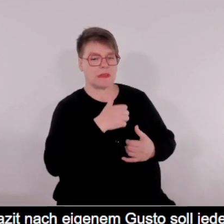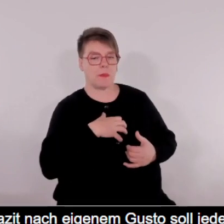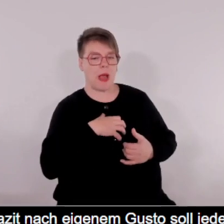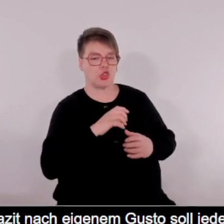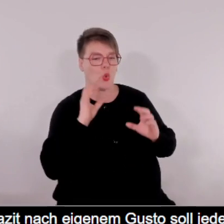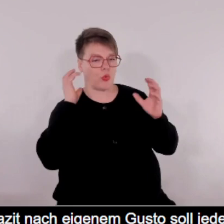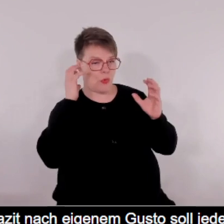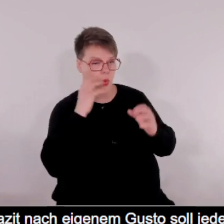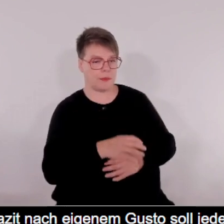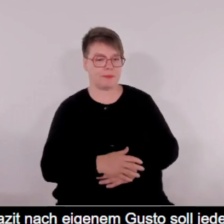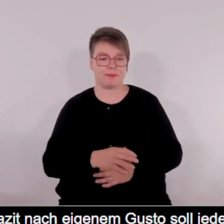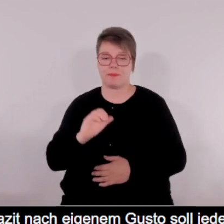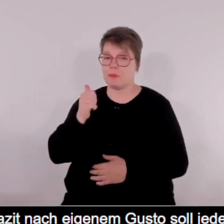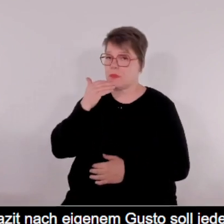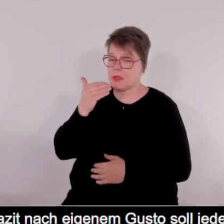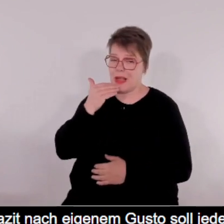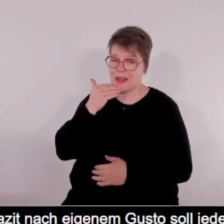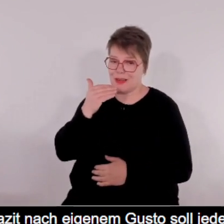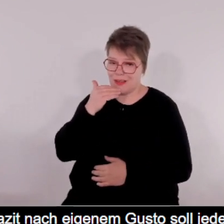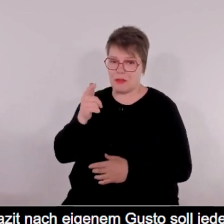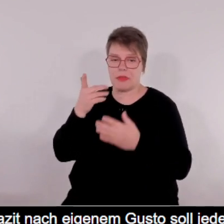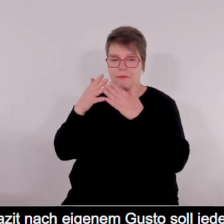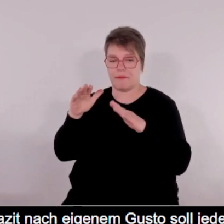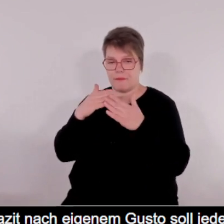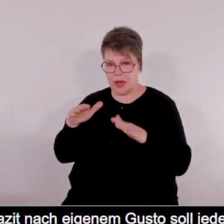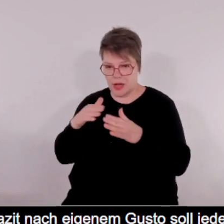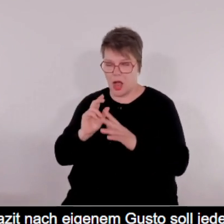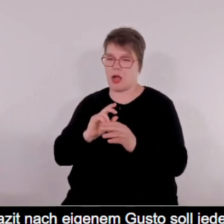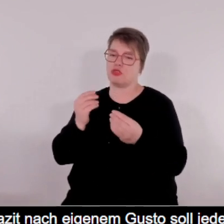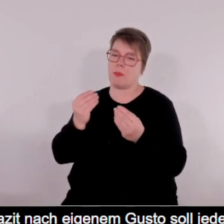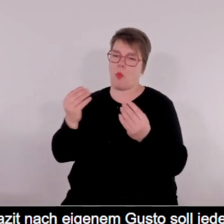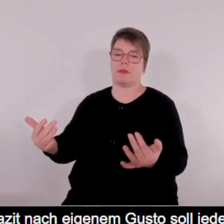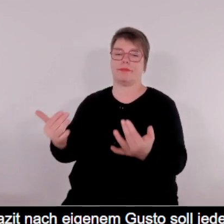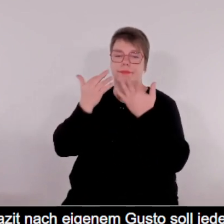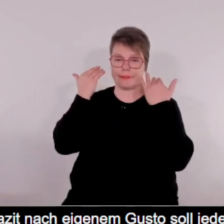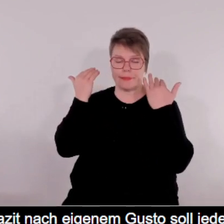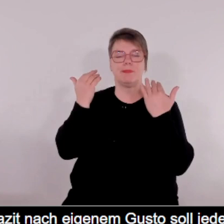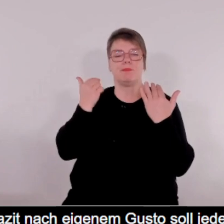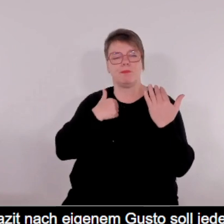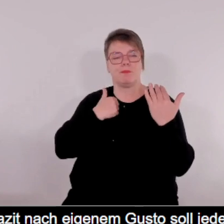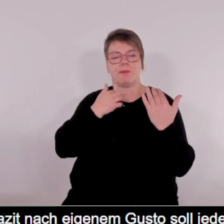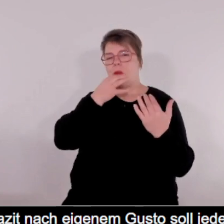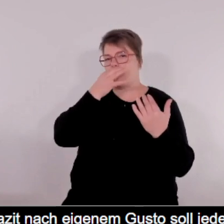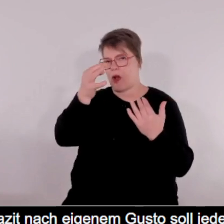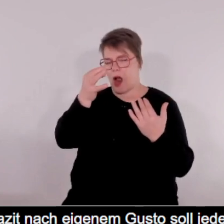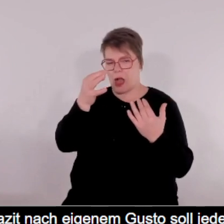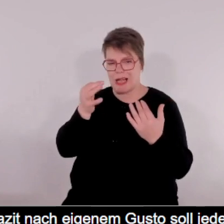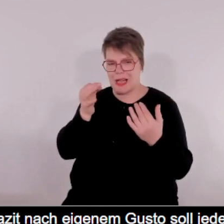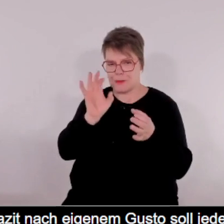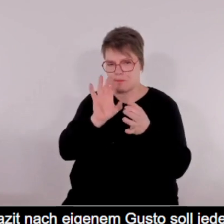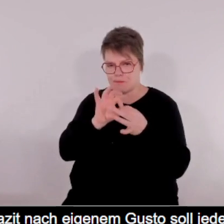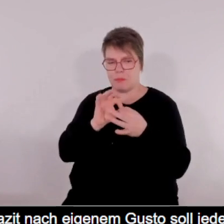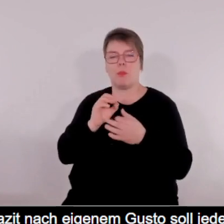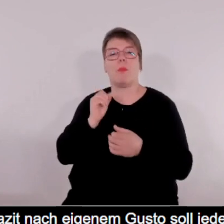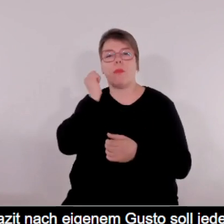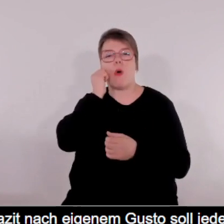Agrarsubventionen. Da hat er jetzt, als die mir mehr oder weniger eingelenkt. Reicht das denn, um sozusagen den Weihnachtsfrieden